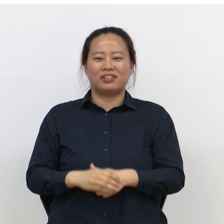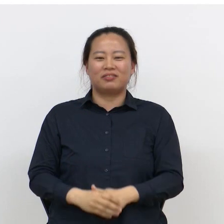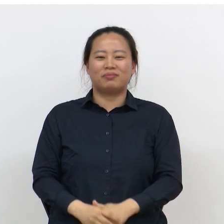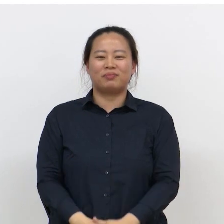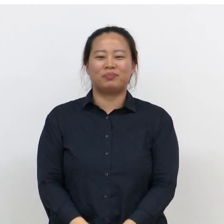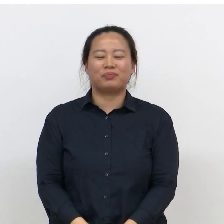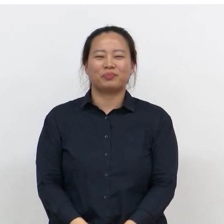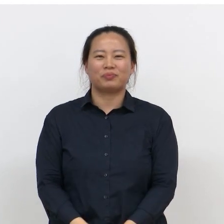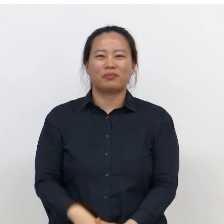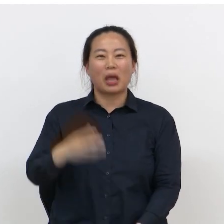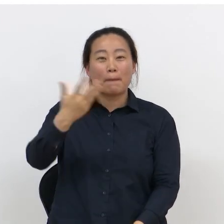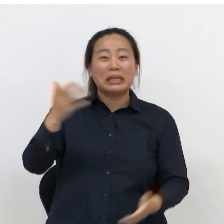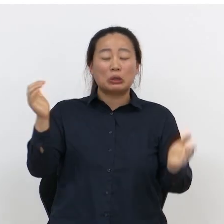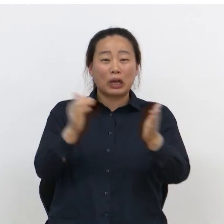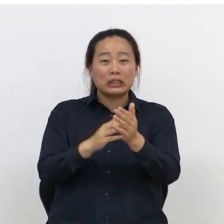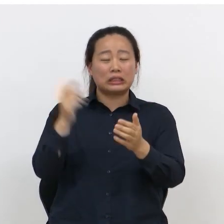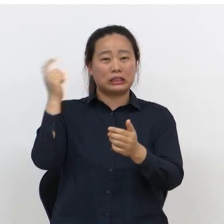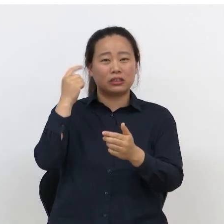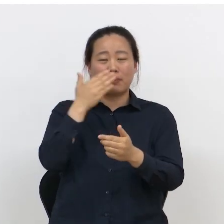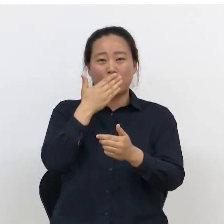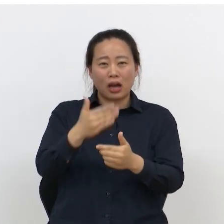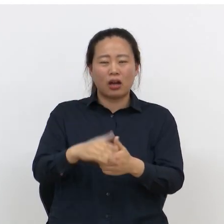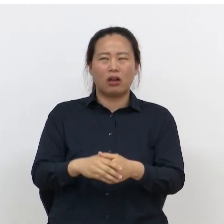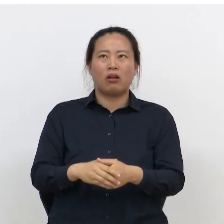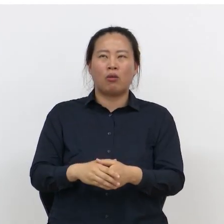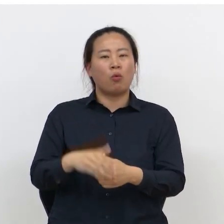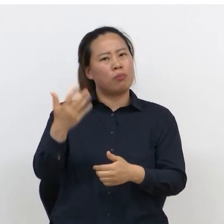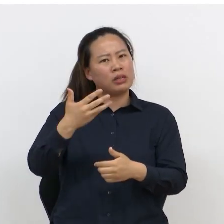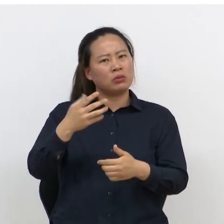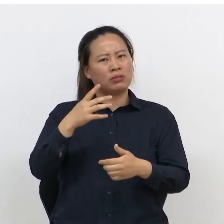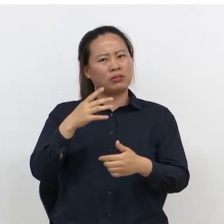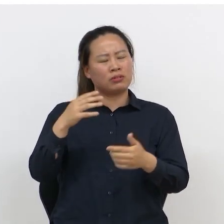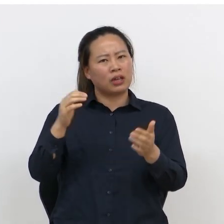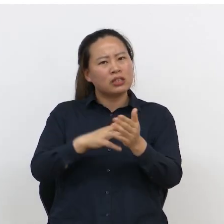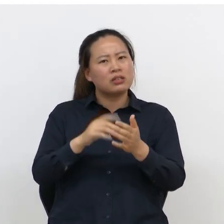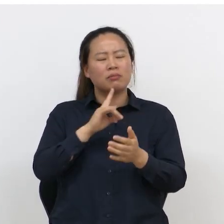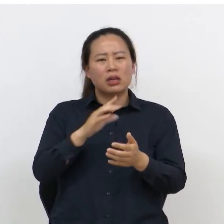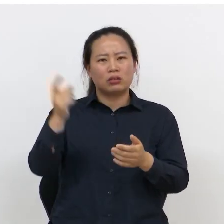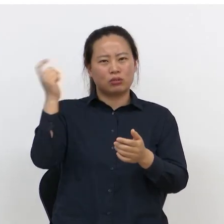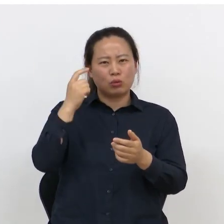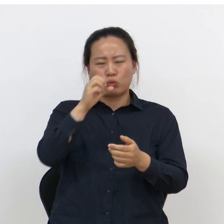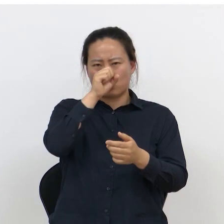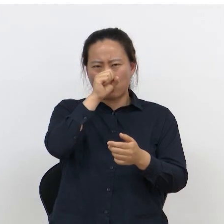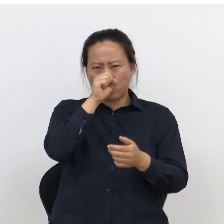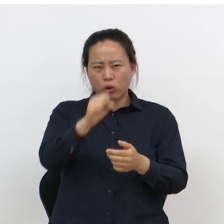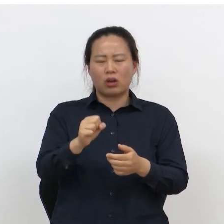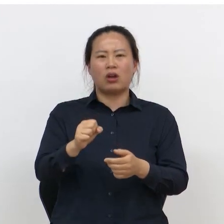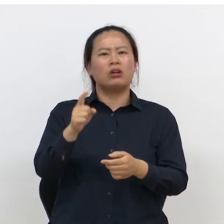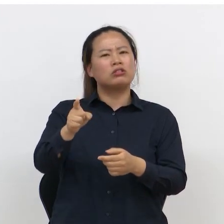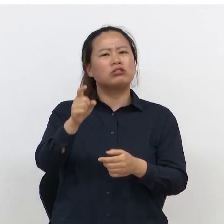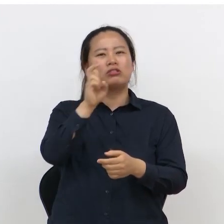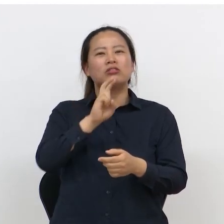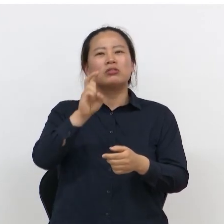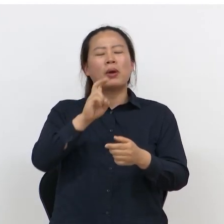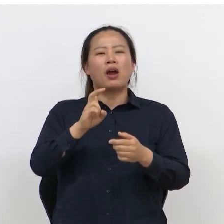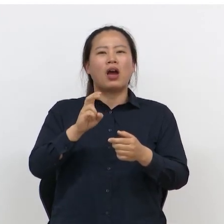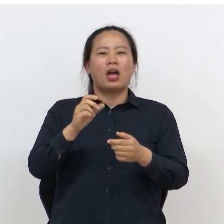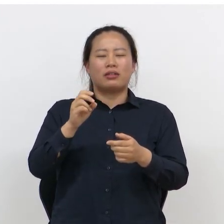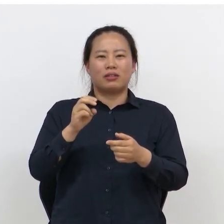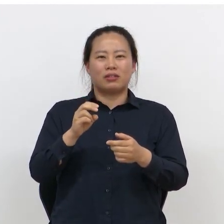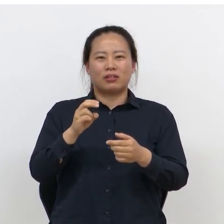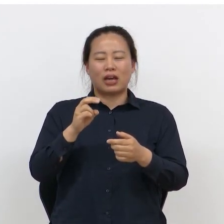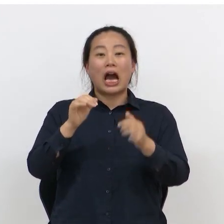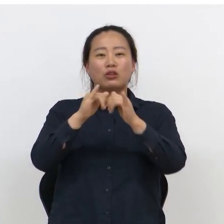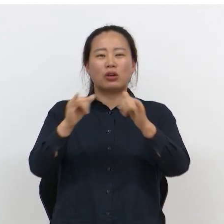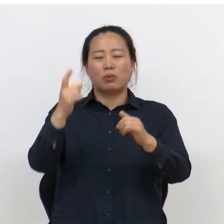살아남는 거죠. 그런데 8,000Hz까지만 들을 수 있어도 좋습니다. 아까 마이클 볼튼 봅시다. 성대의